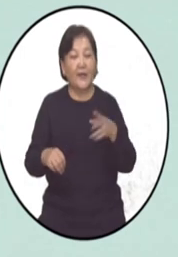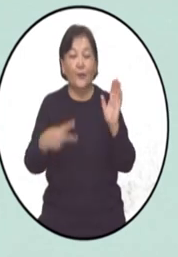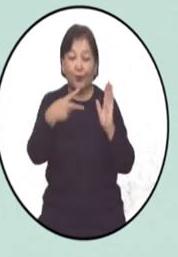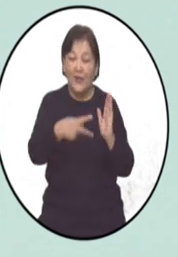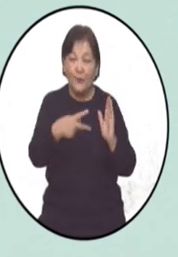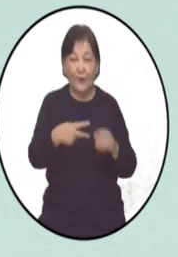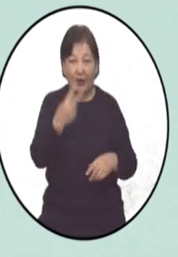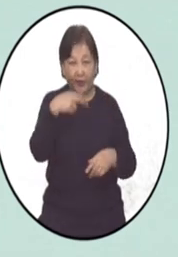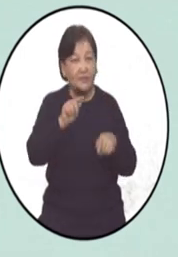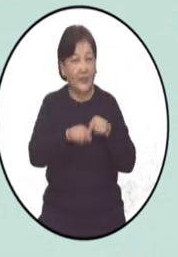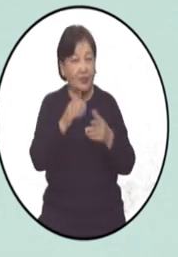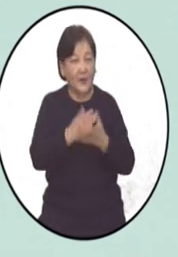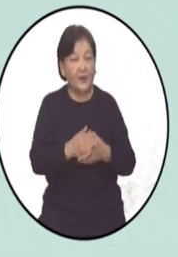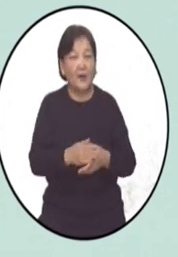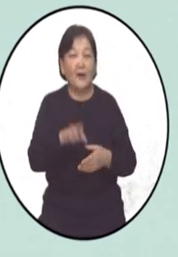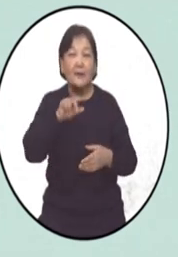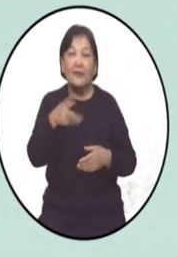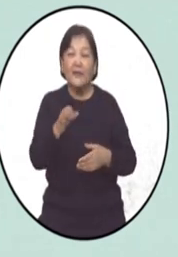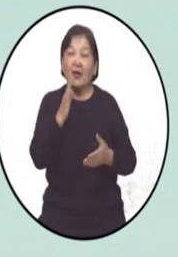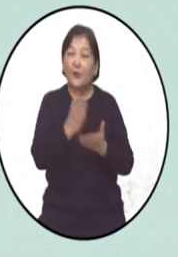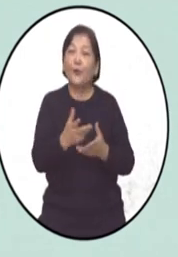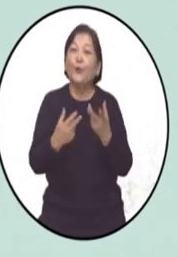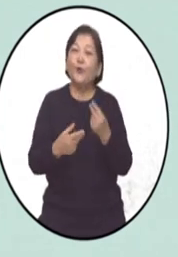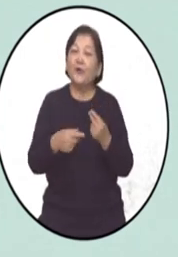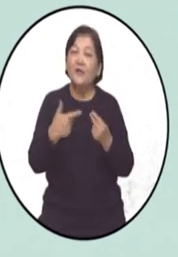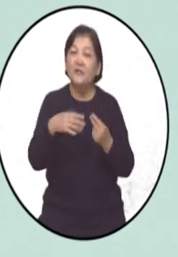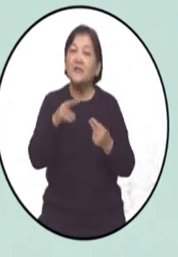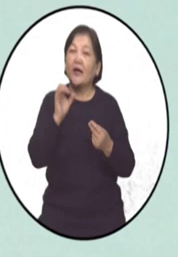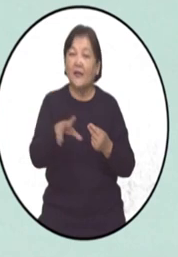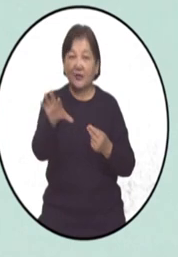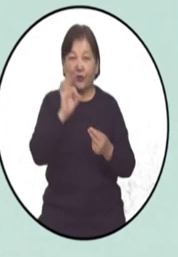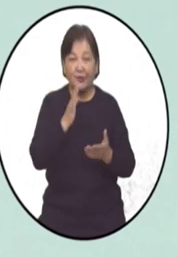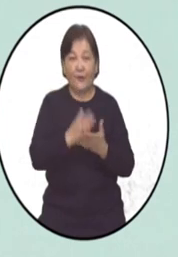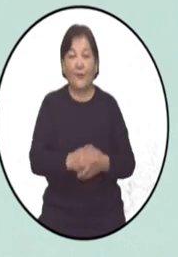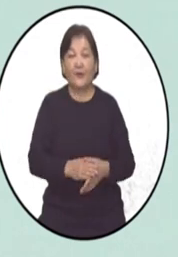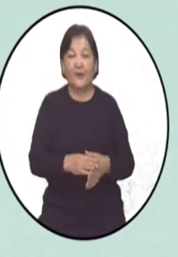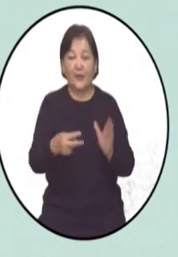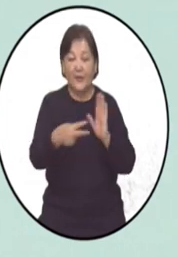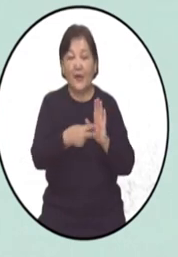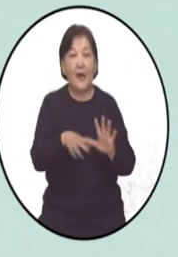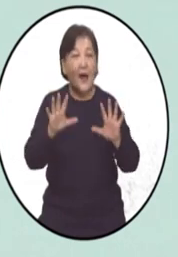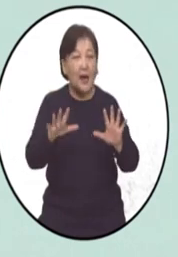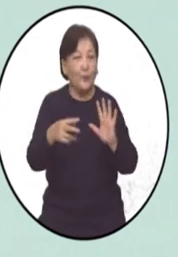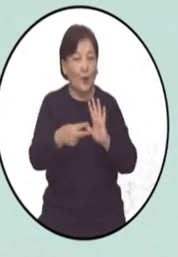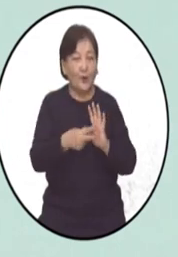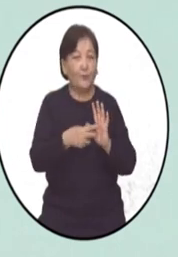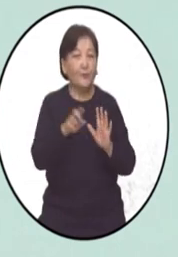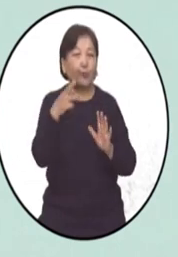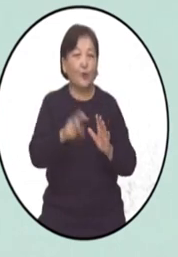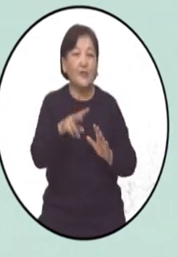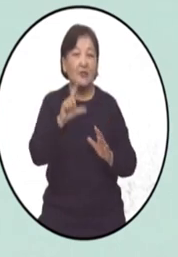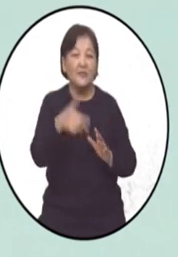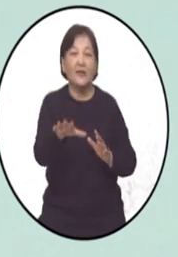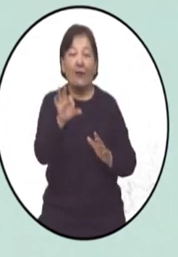ялгаатай авах юм бол үнэн гэсэн талаараа явна. За тэгэд M-ийг 10 хуваагаад бүхэл хэсгийг авж байгаа үйлдэл нь энд байна. За тоолоороо